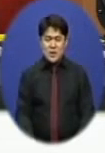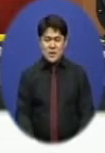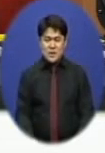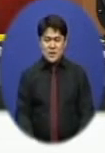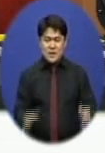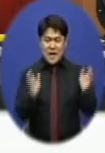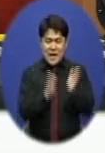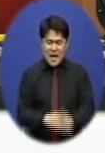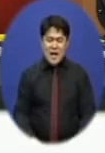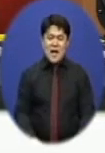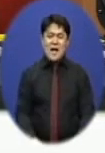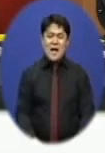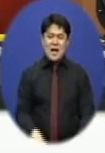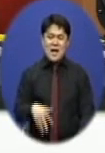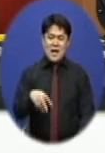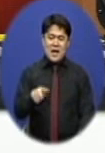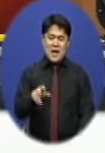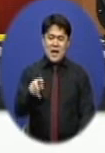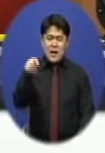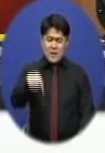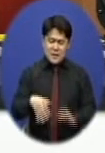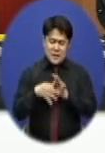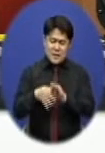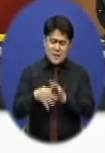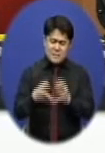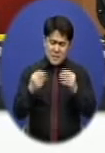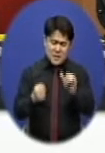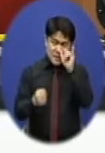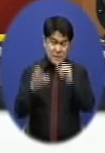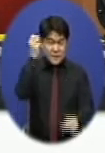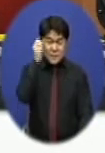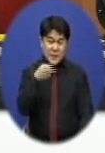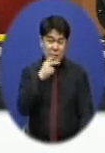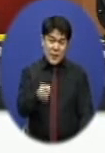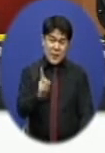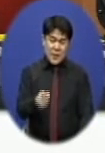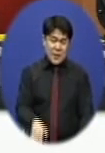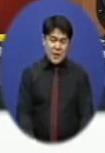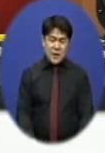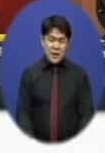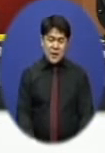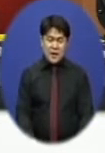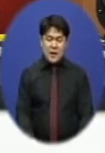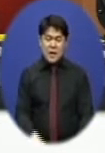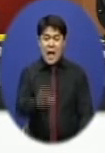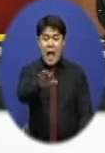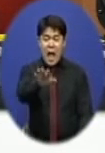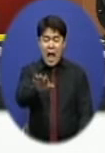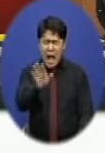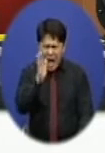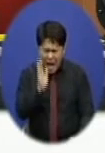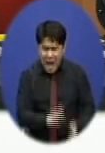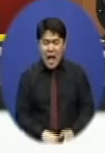오메, 어머니. 내가 서정은 씨하고 연결을 그렇게 하려고 했는데 안 돼가지고 나 이제 아 우리 어머님 그 예, 예.